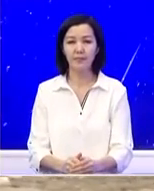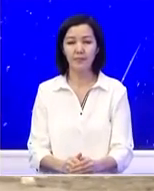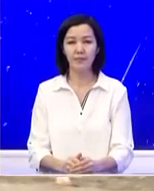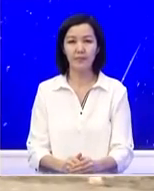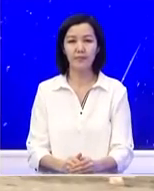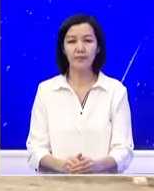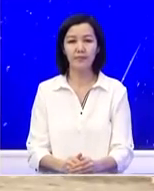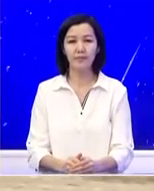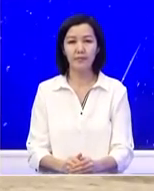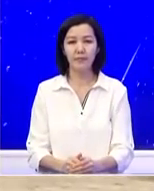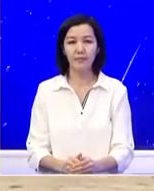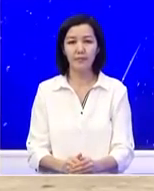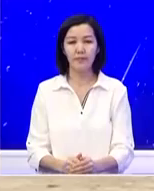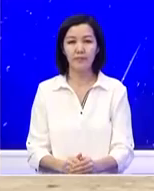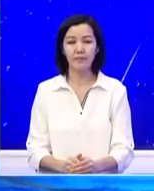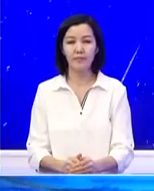Құттықбай, Жетісу арнасы.